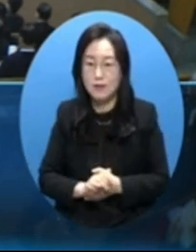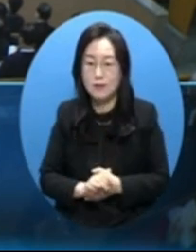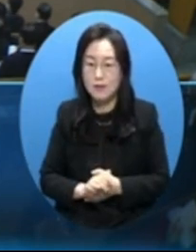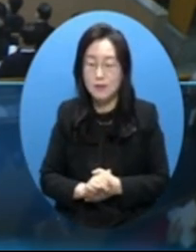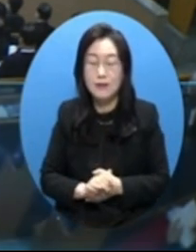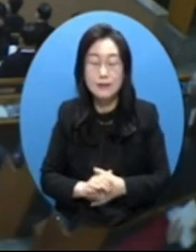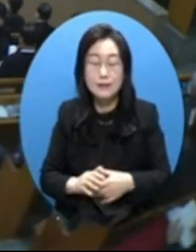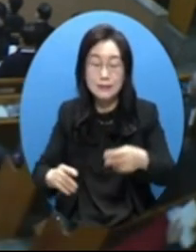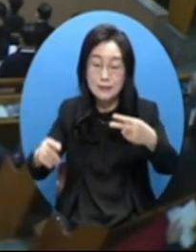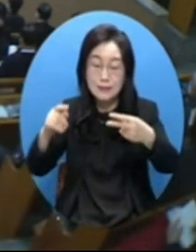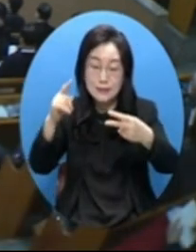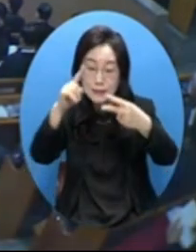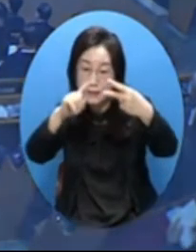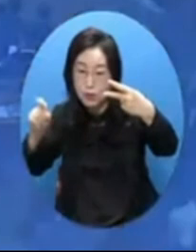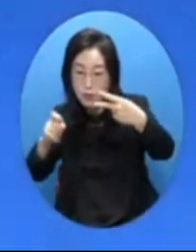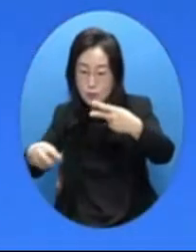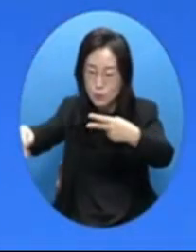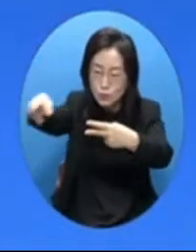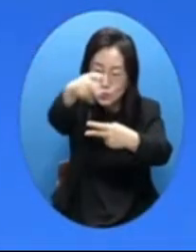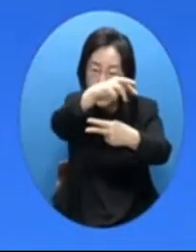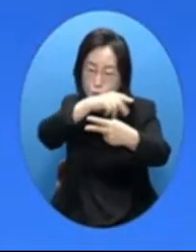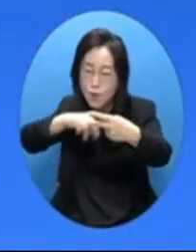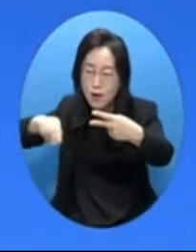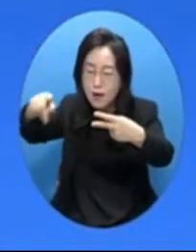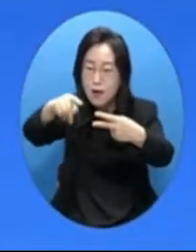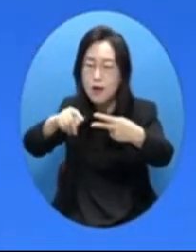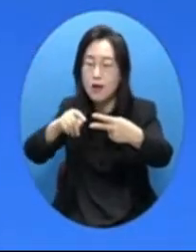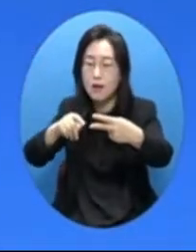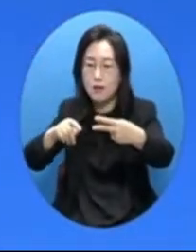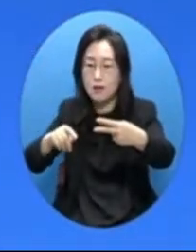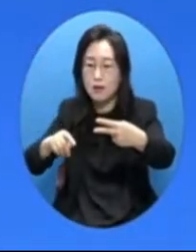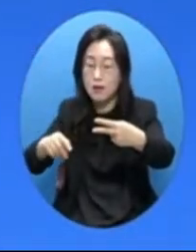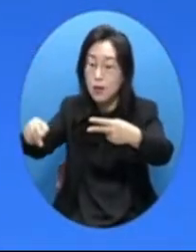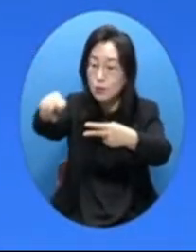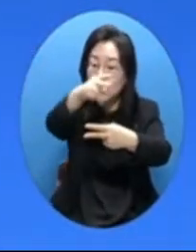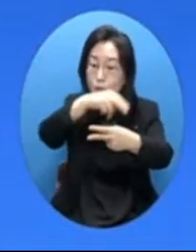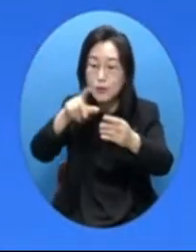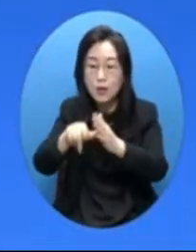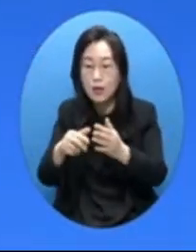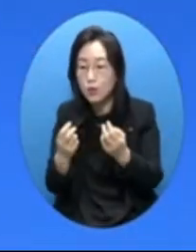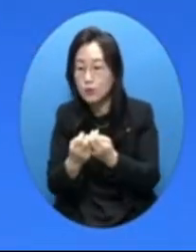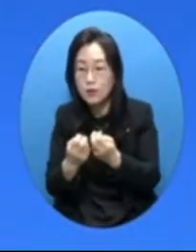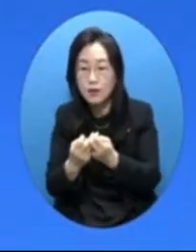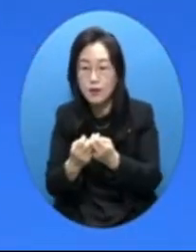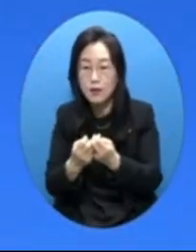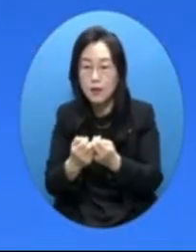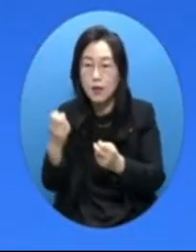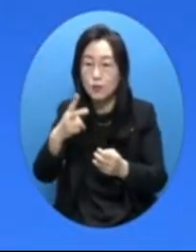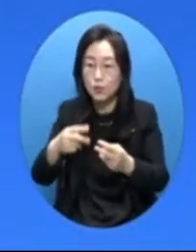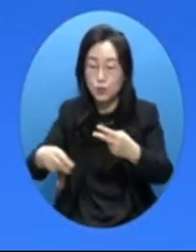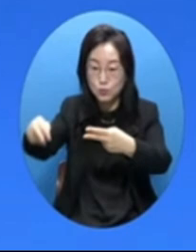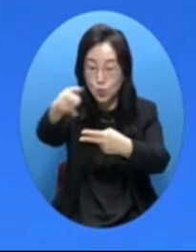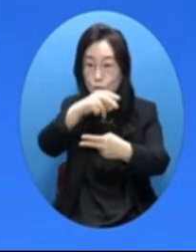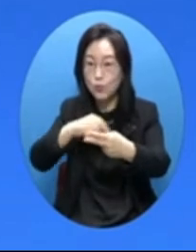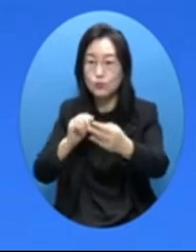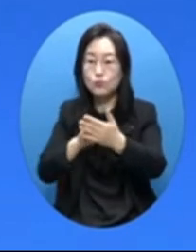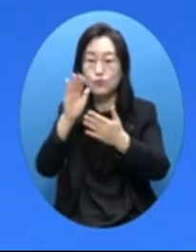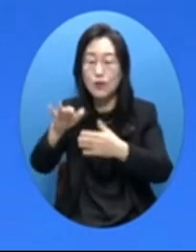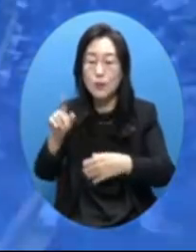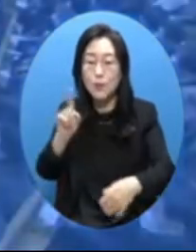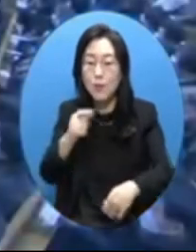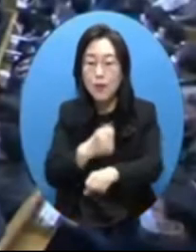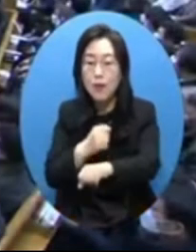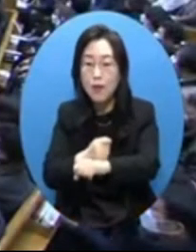이 성을 돌라고 말씀하셨습니다 근데이 성을 돌 때 어떻게 돌아야 되고 또 성을 돌고나서 무엇을 해야 될